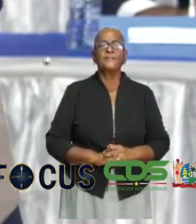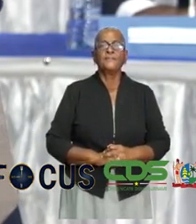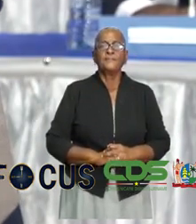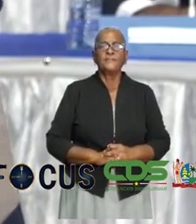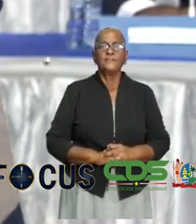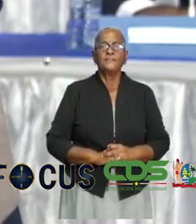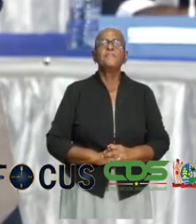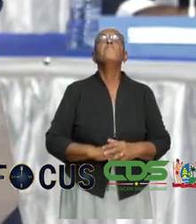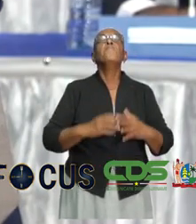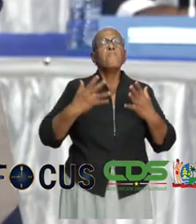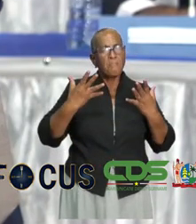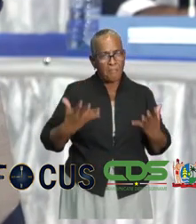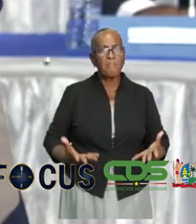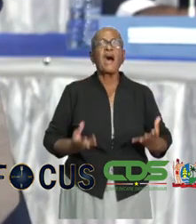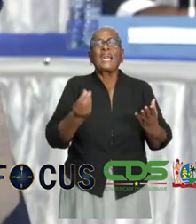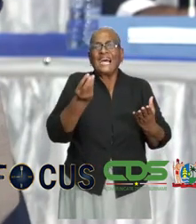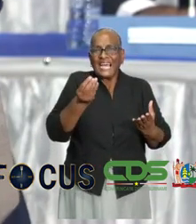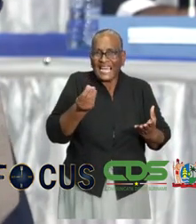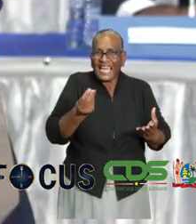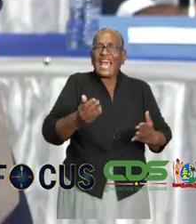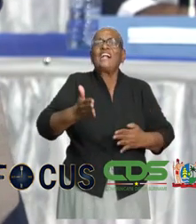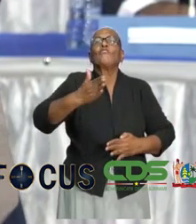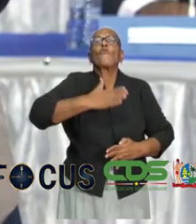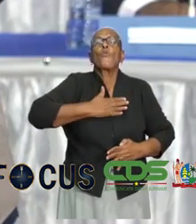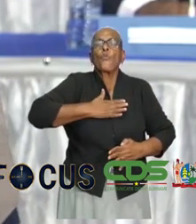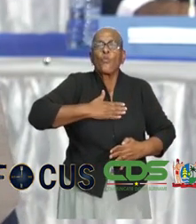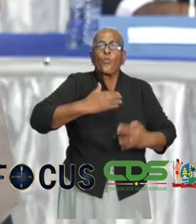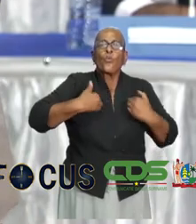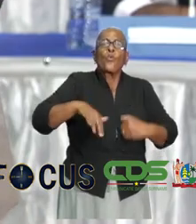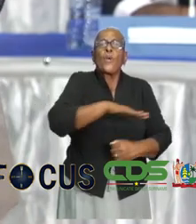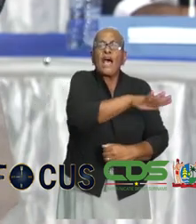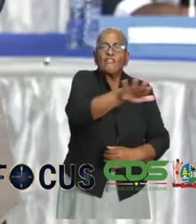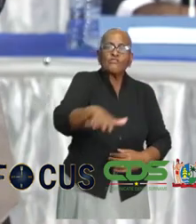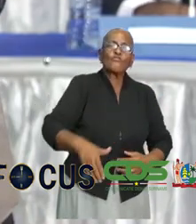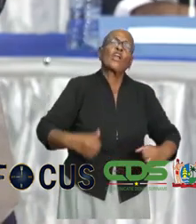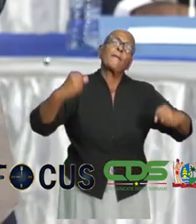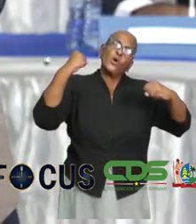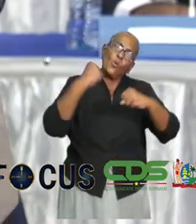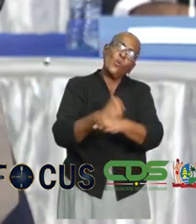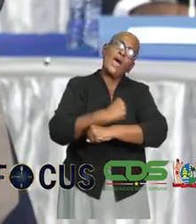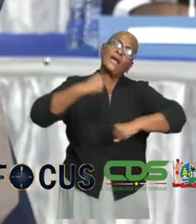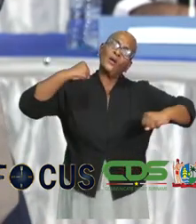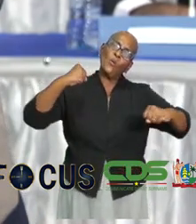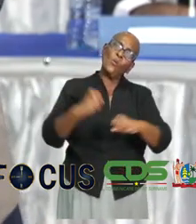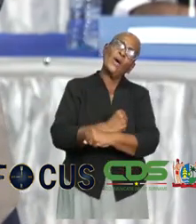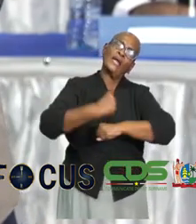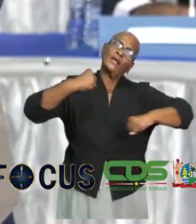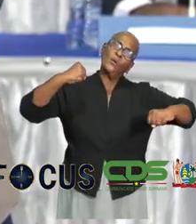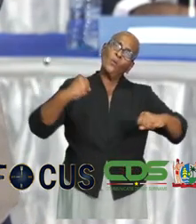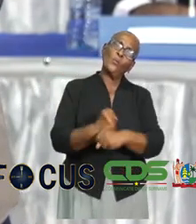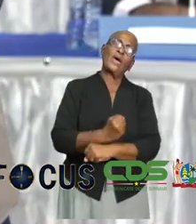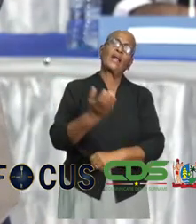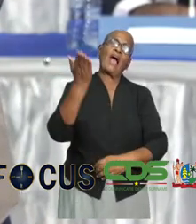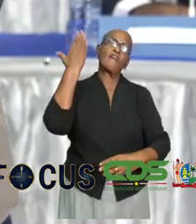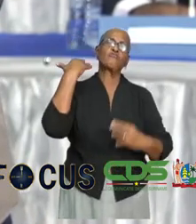Oude wan money waar wij als volk offers hebben gebracht afgelopen 10 maanden.